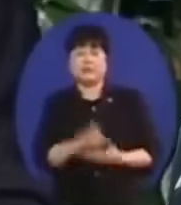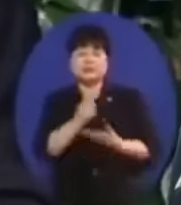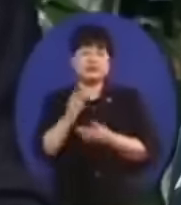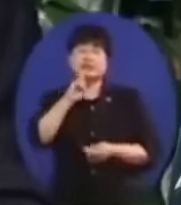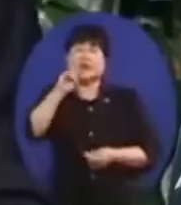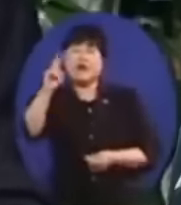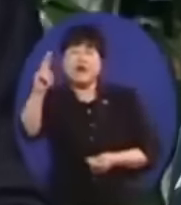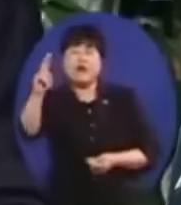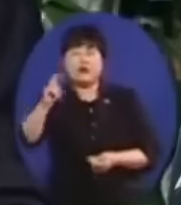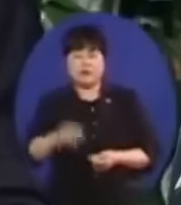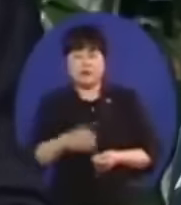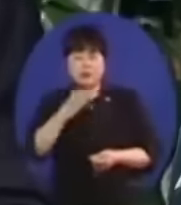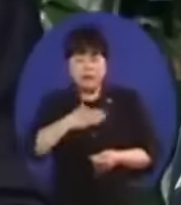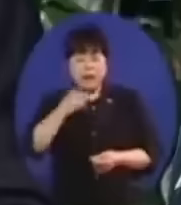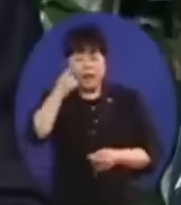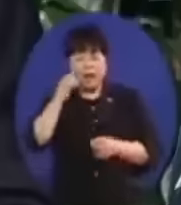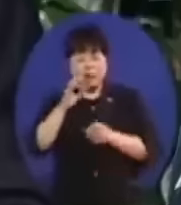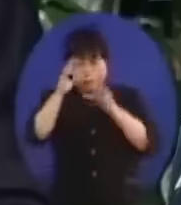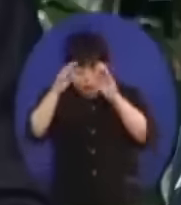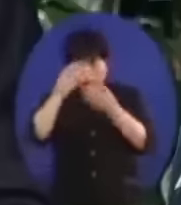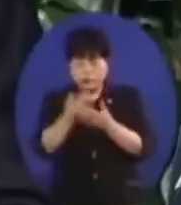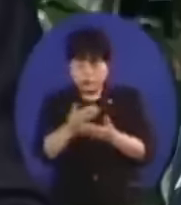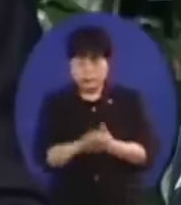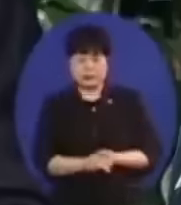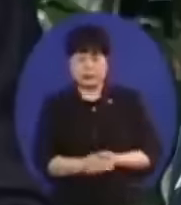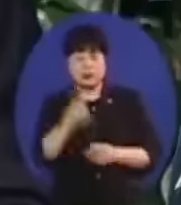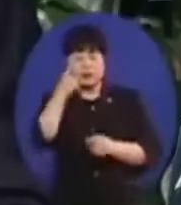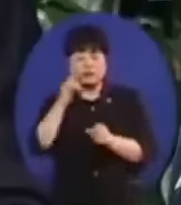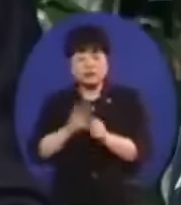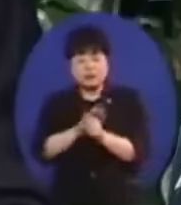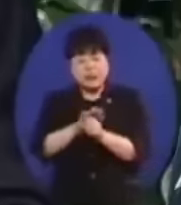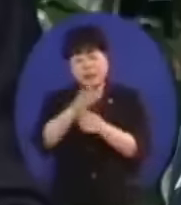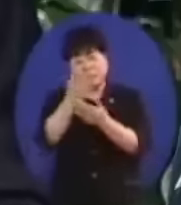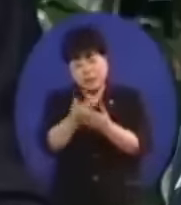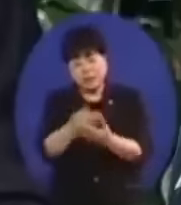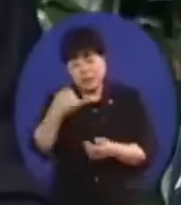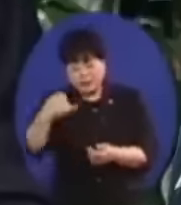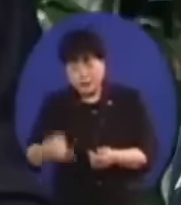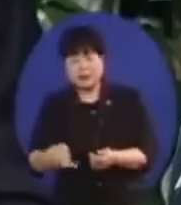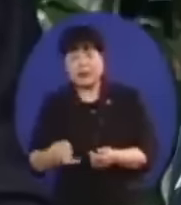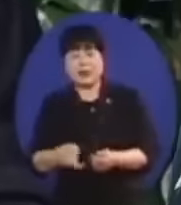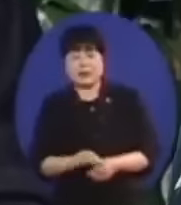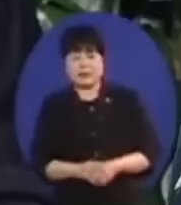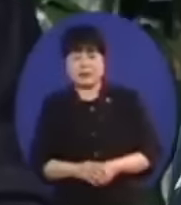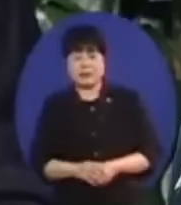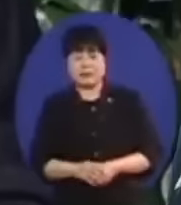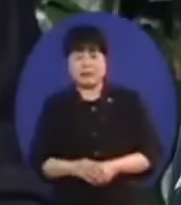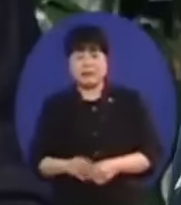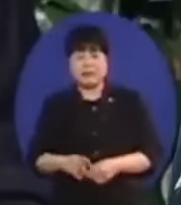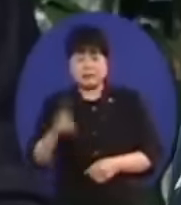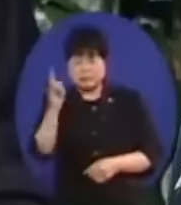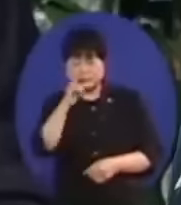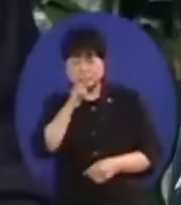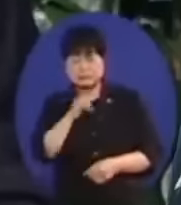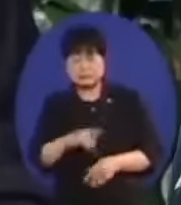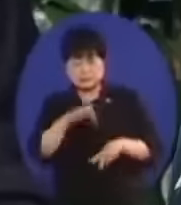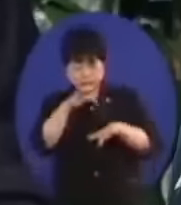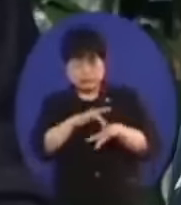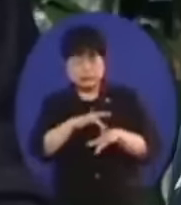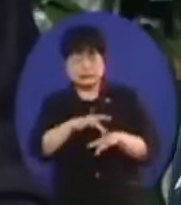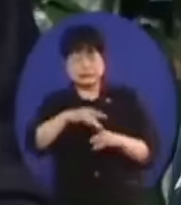주여 나를 불쌍히 여기 있어서 내 딸이 흉악하게 귀신